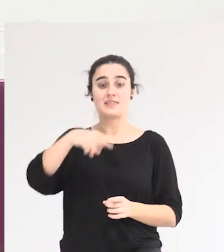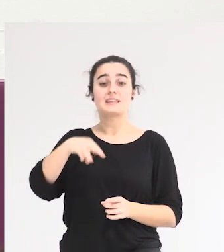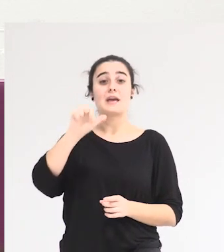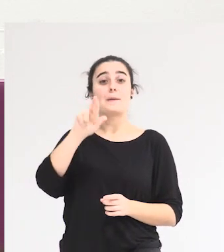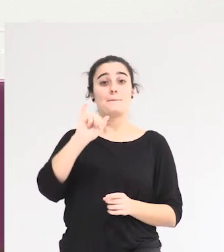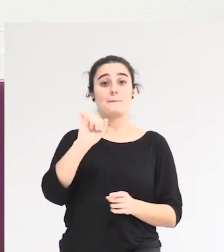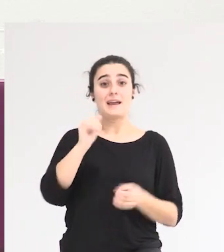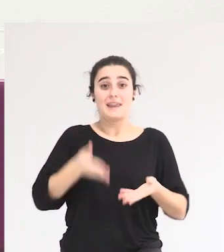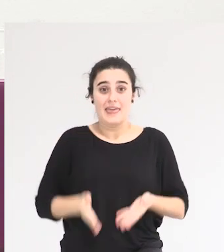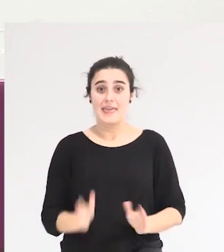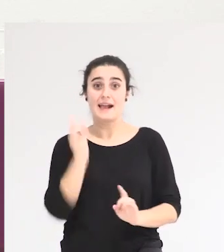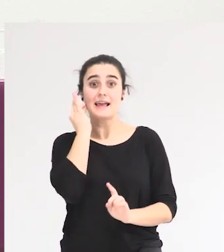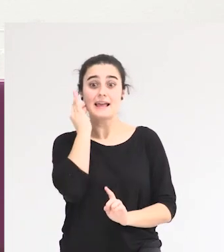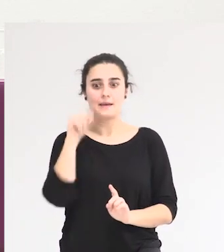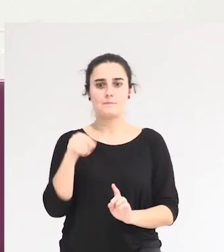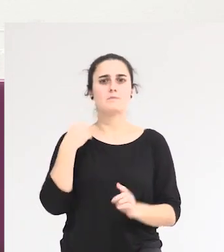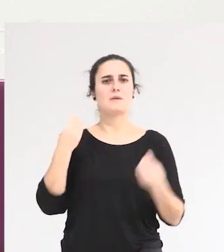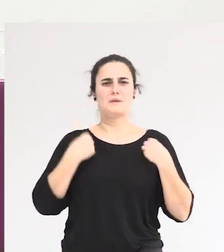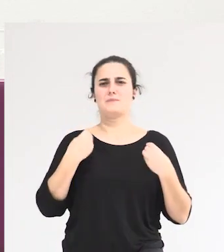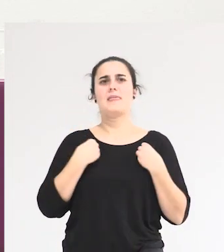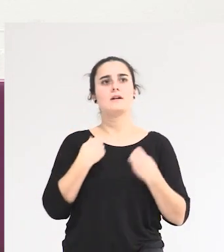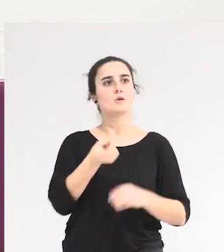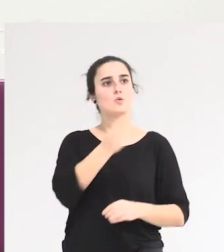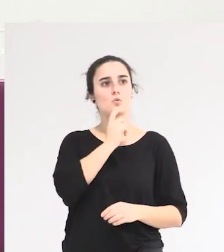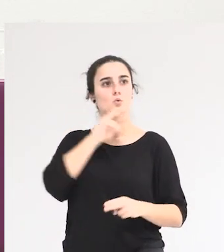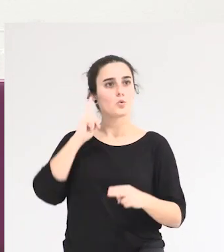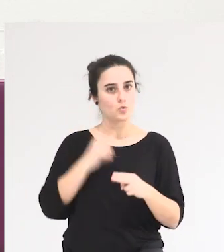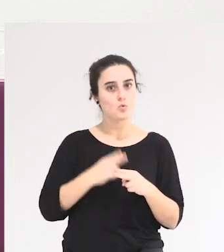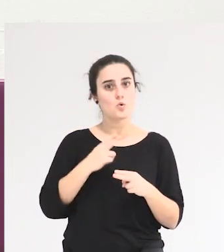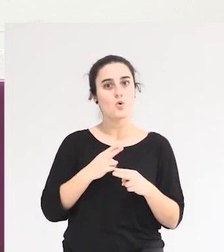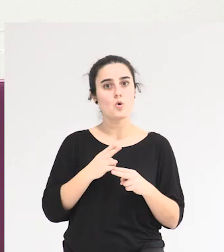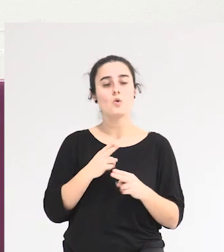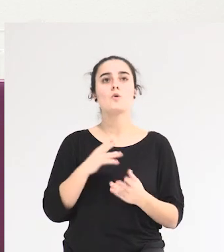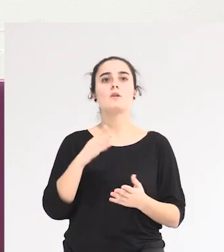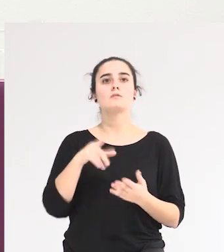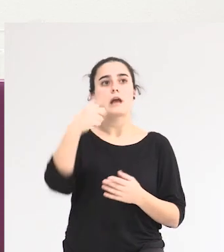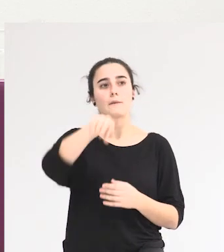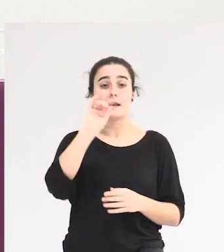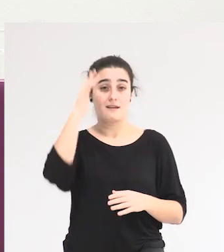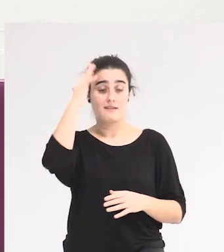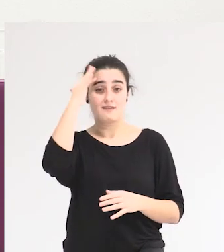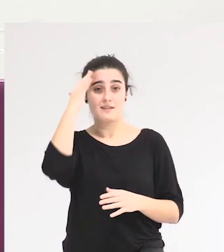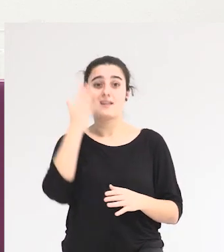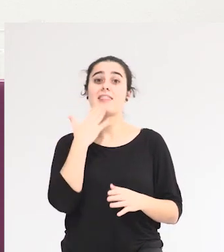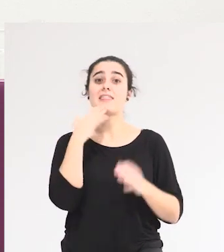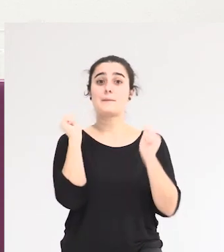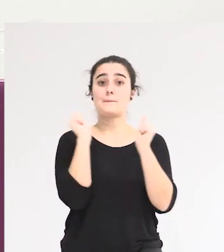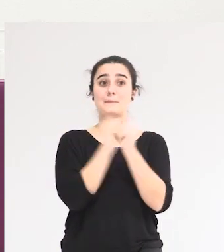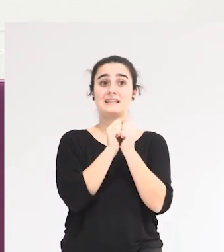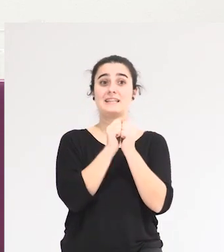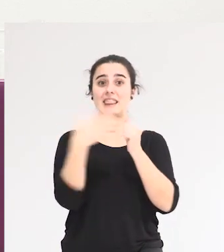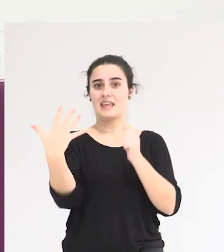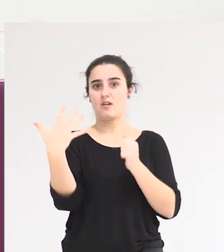bueno, berak ere oso zaila izan zuen, bere bizitzan, oso bizitza gogorra, ideia bat egin dezazuen, 25 urterekin ja alarguna